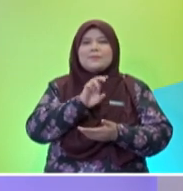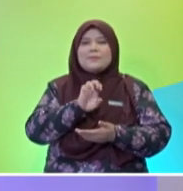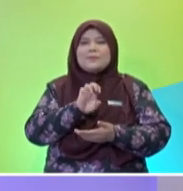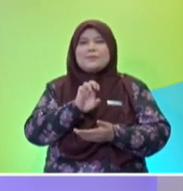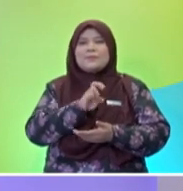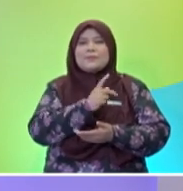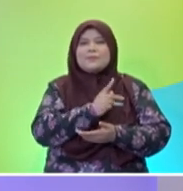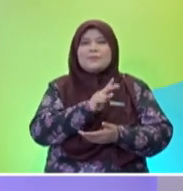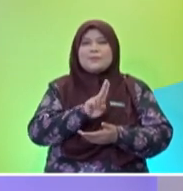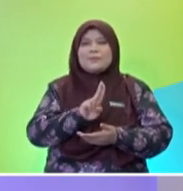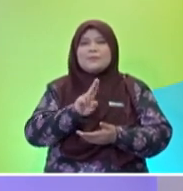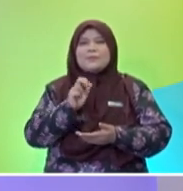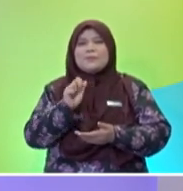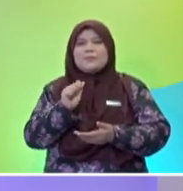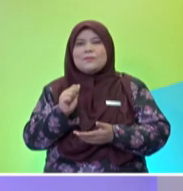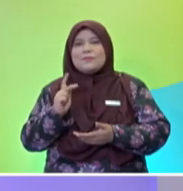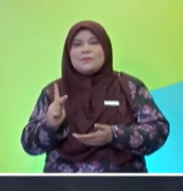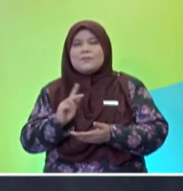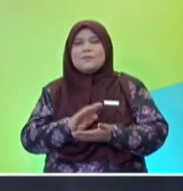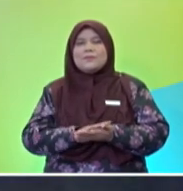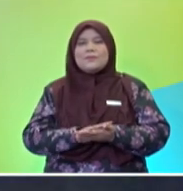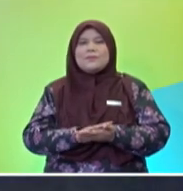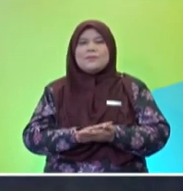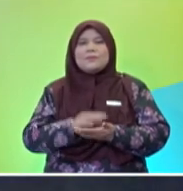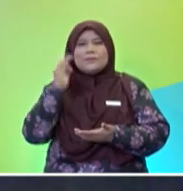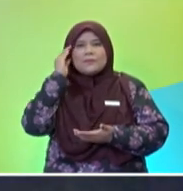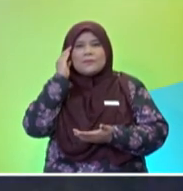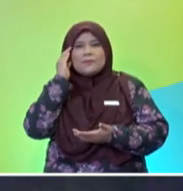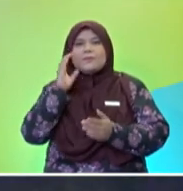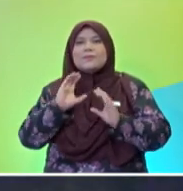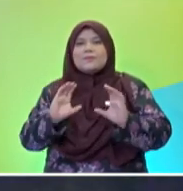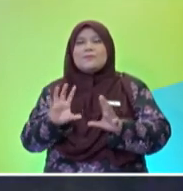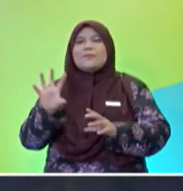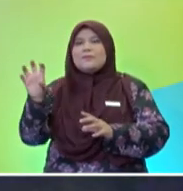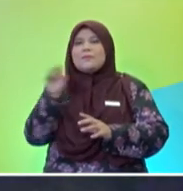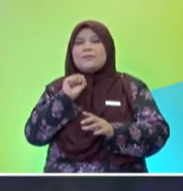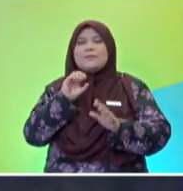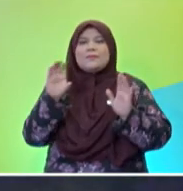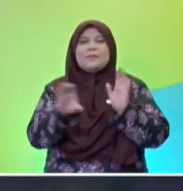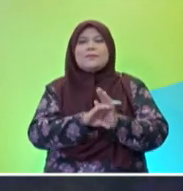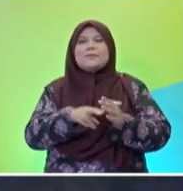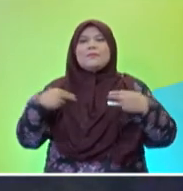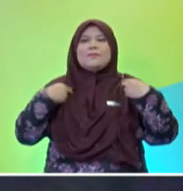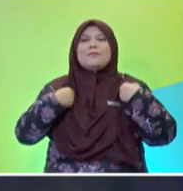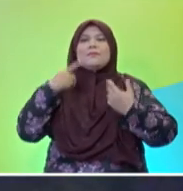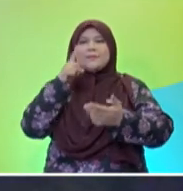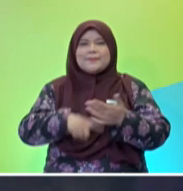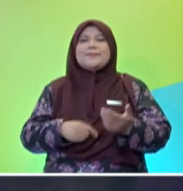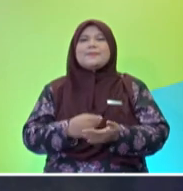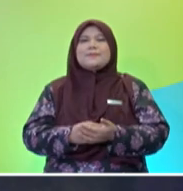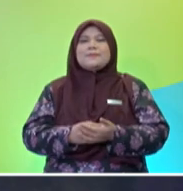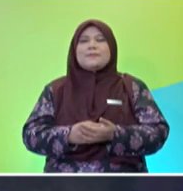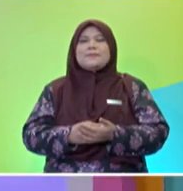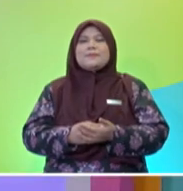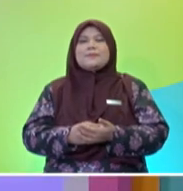kwek Oke kalau Mira tahu coba ambil gambar yang ada di depan tuh hewan apa itu oke cium adik kita ambil